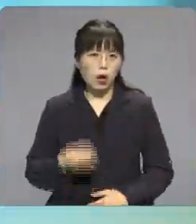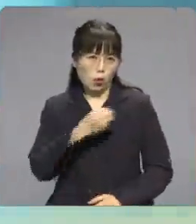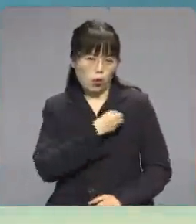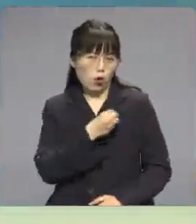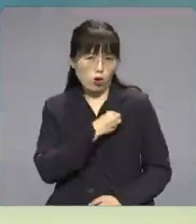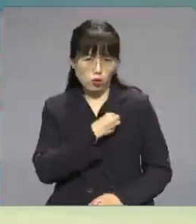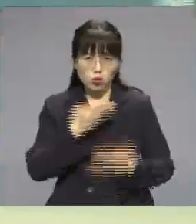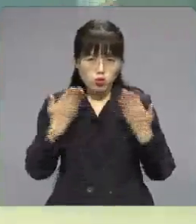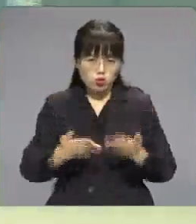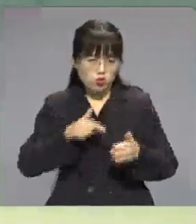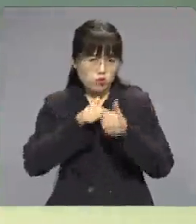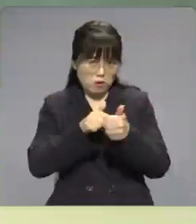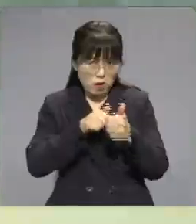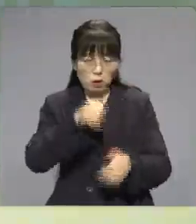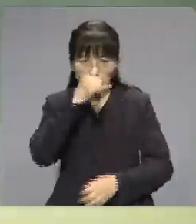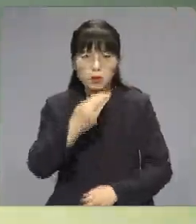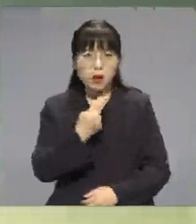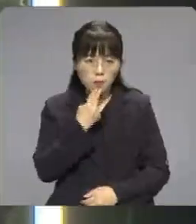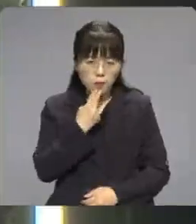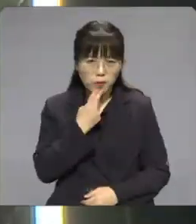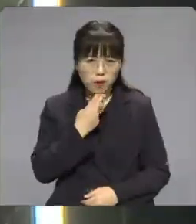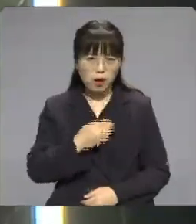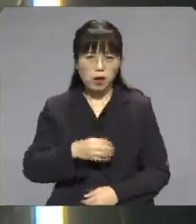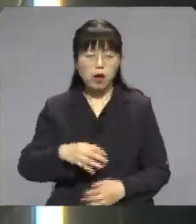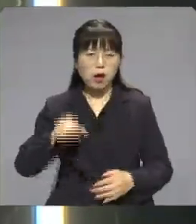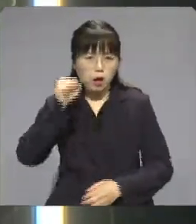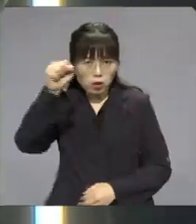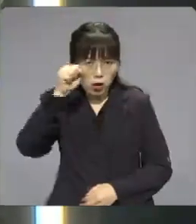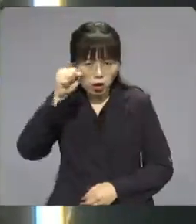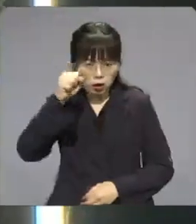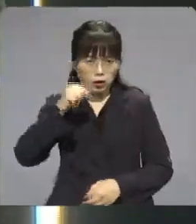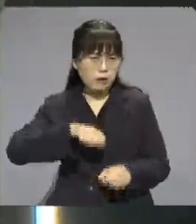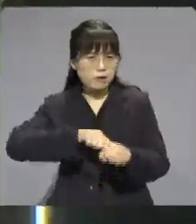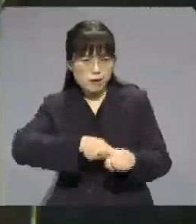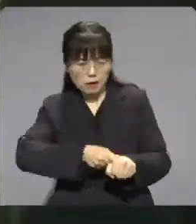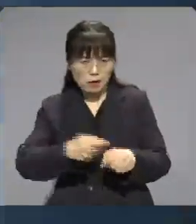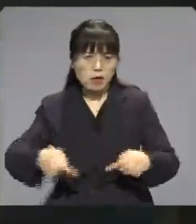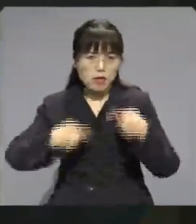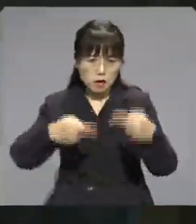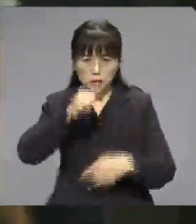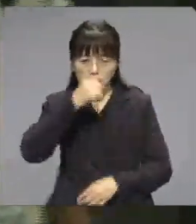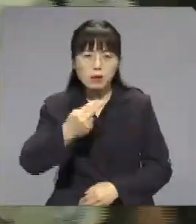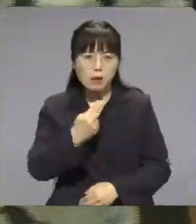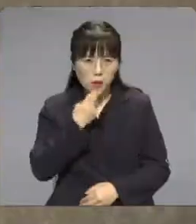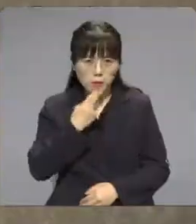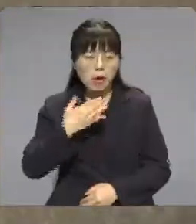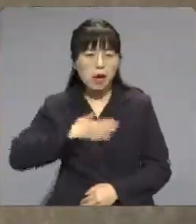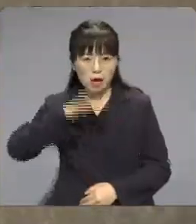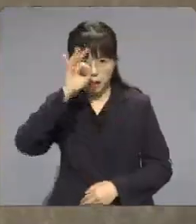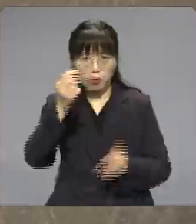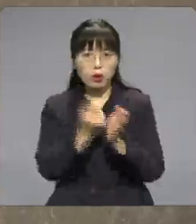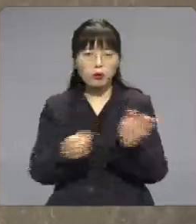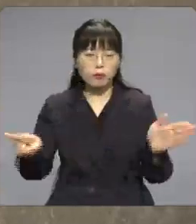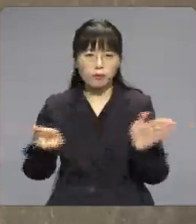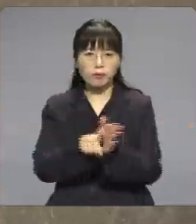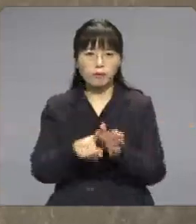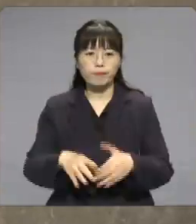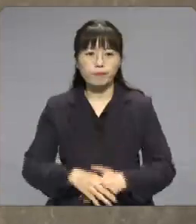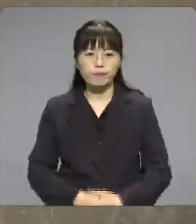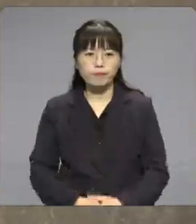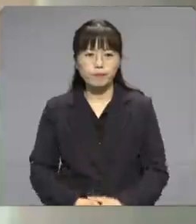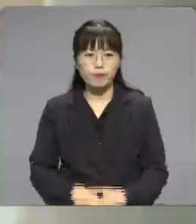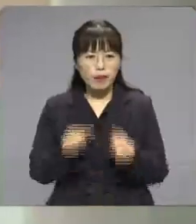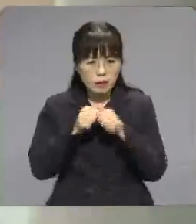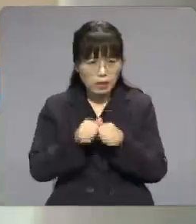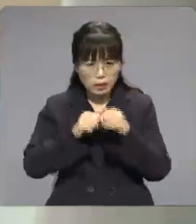회원들에게 휴진을 강요했는지, 총 벌기 대회에 강제로 참가하게 했는지 알아보기 위해서입니다. 뭐